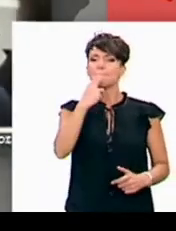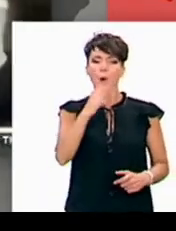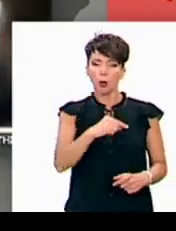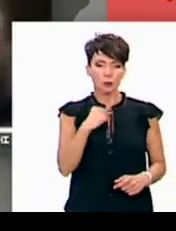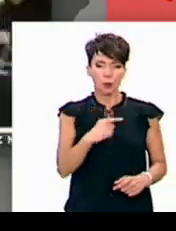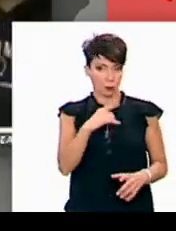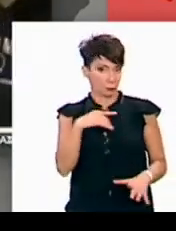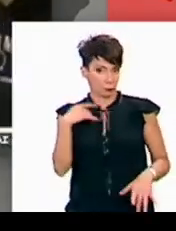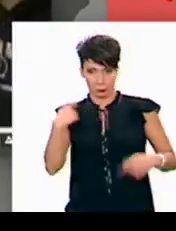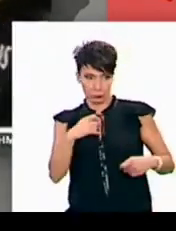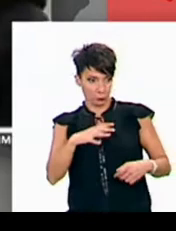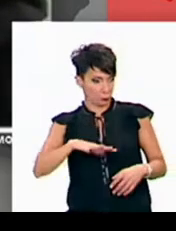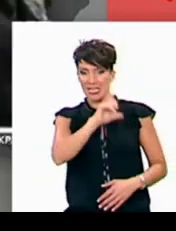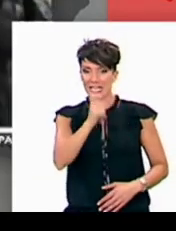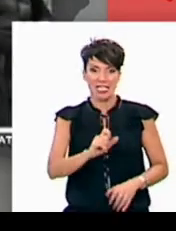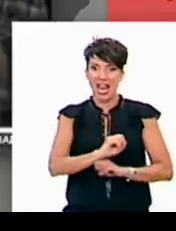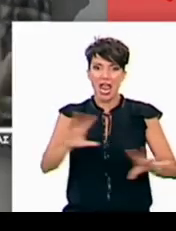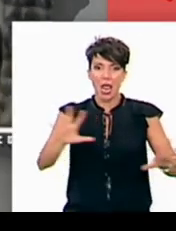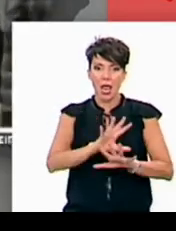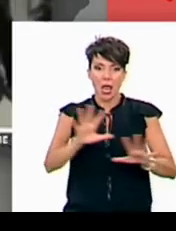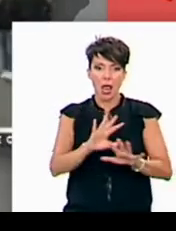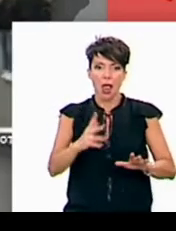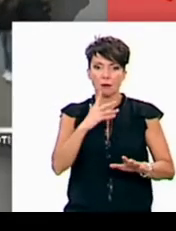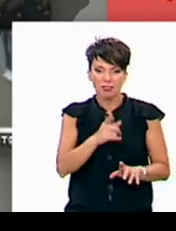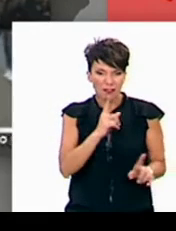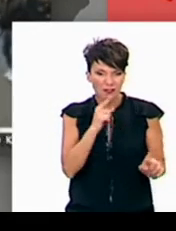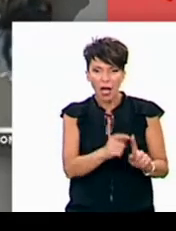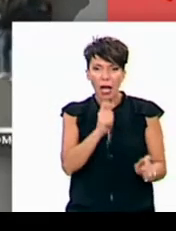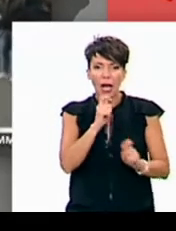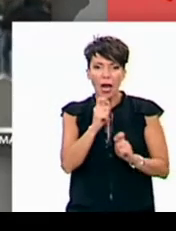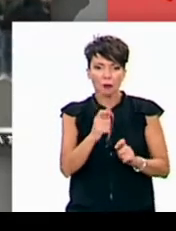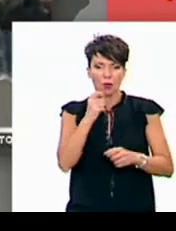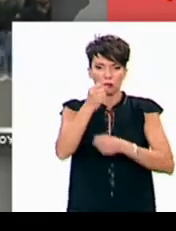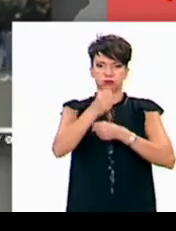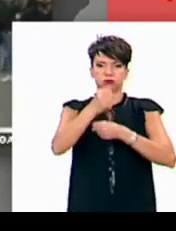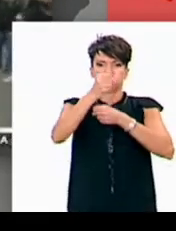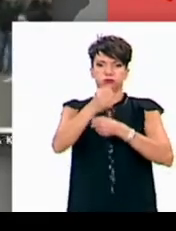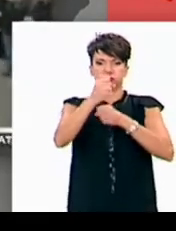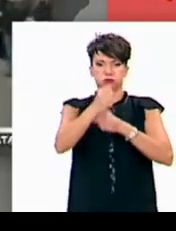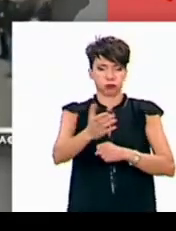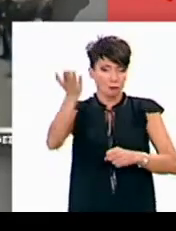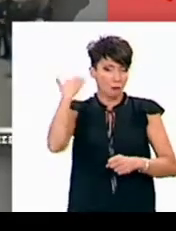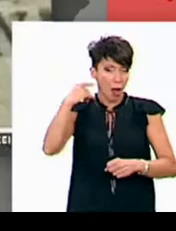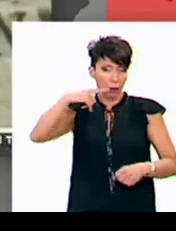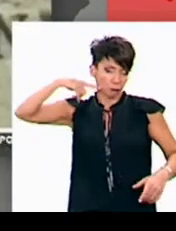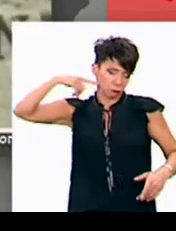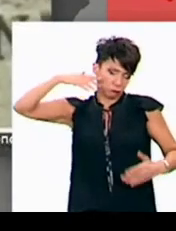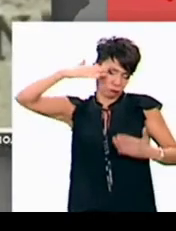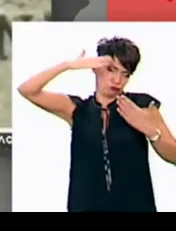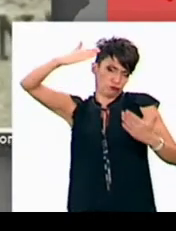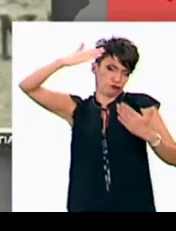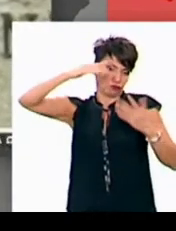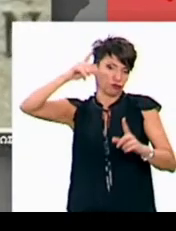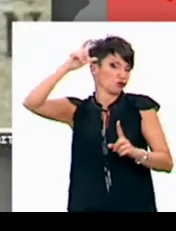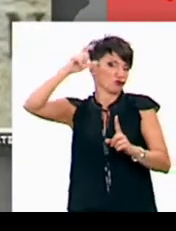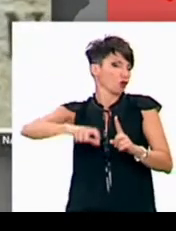Θύελα αντιδράσεων. Η ιταλική δημόσια τηλεόραση Ράι μετέδωσε ρεπορτάζ με προσκύνημα νοσταλγών του Μπενίτο Μουσολίνη στον